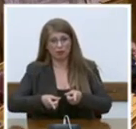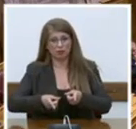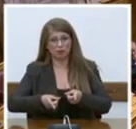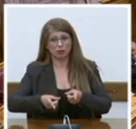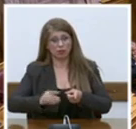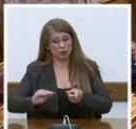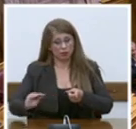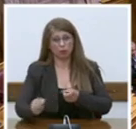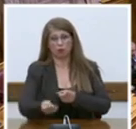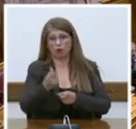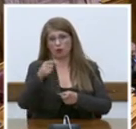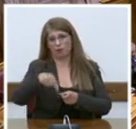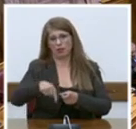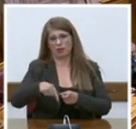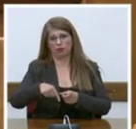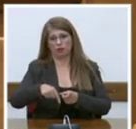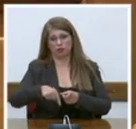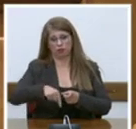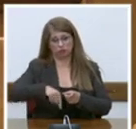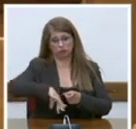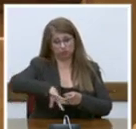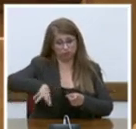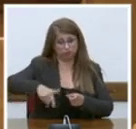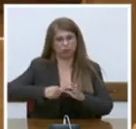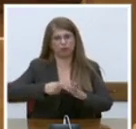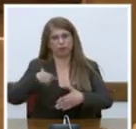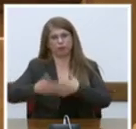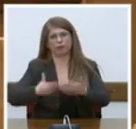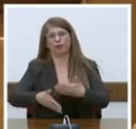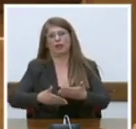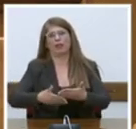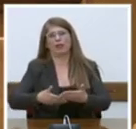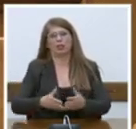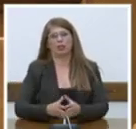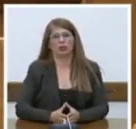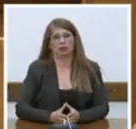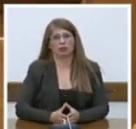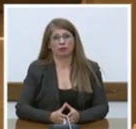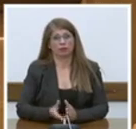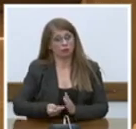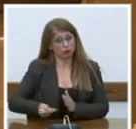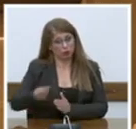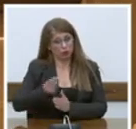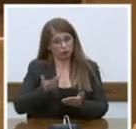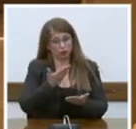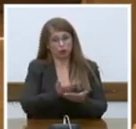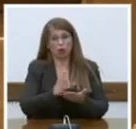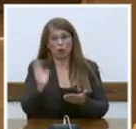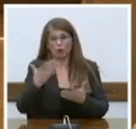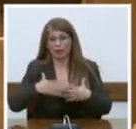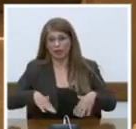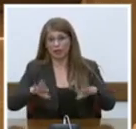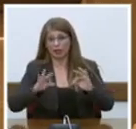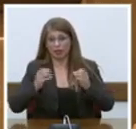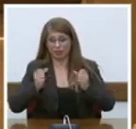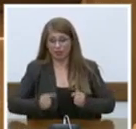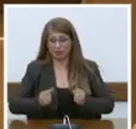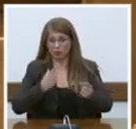προέκυψε αυτή η ληστρική διαδικασία. Περαιτέρω όμως προτείνουμε ότι όταν ξεκινάει ο θεσμικός